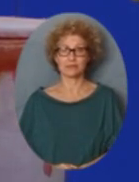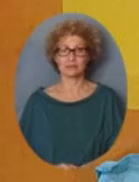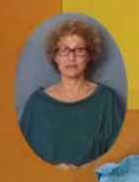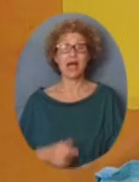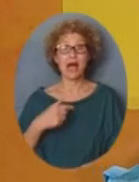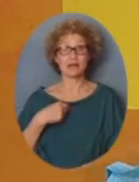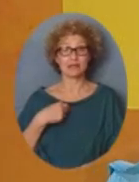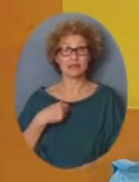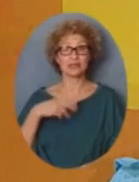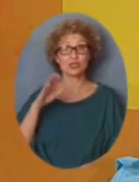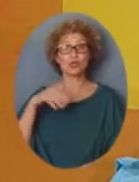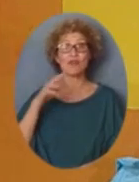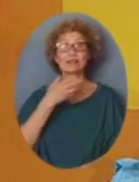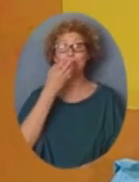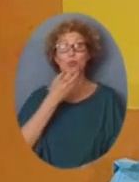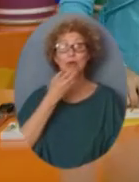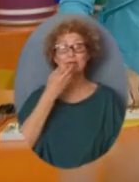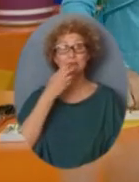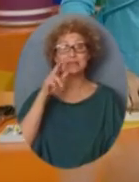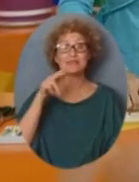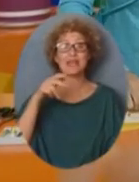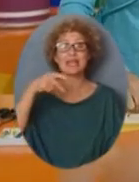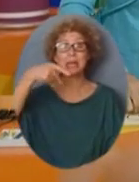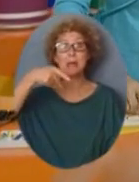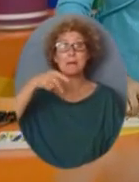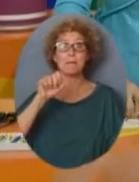אני צובעת את התפוחים בצבעי פסטל.